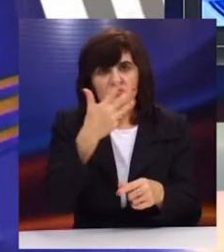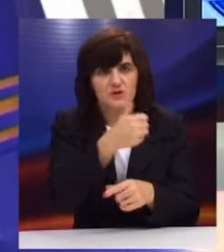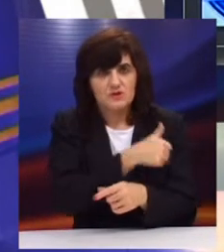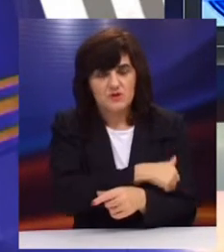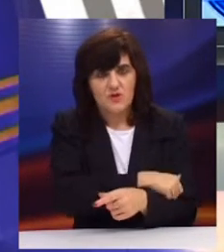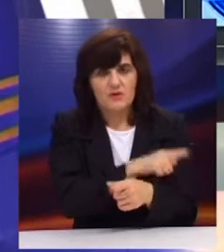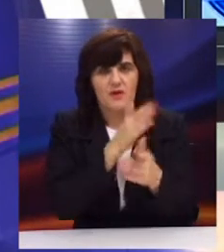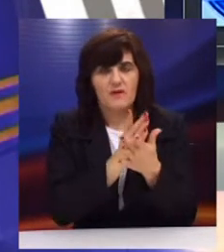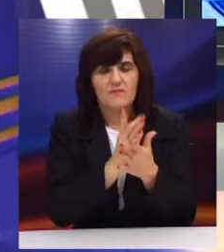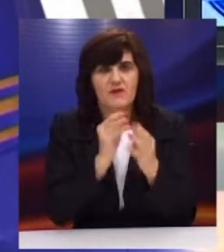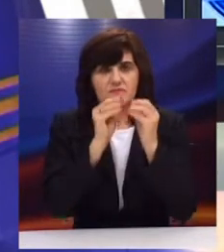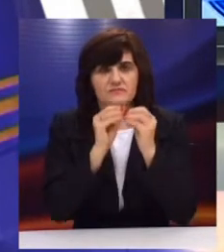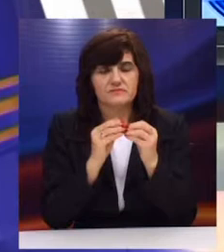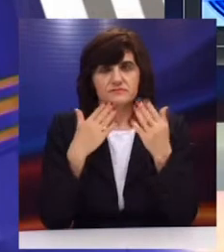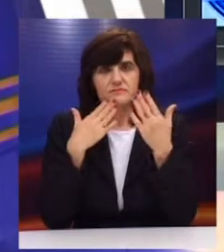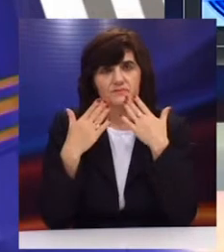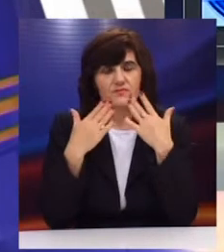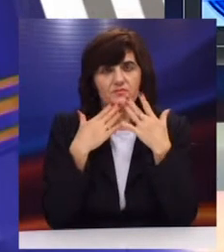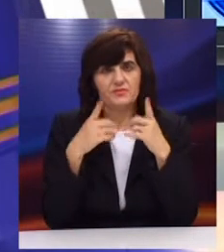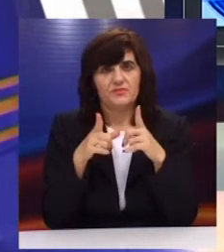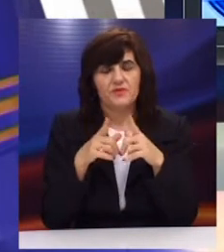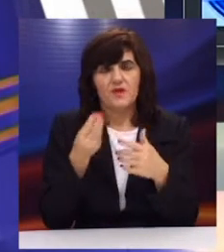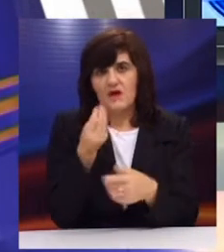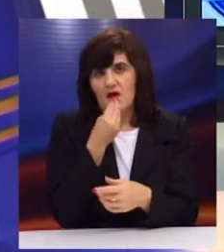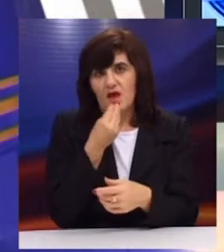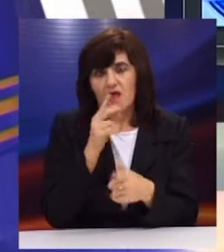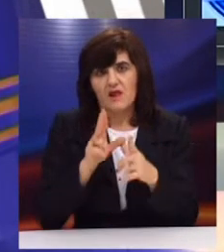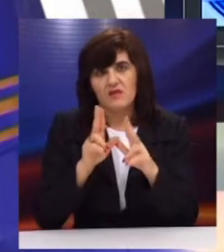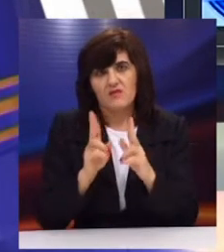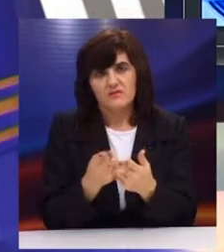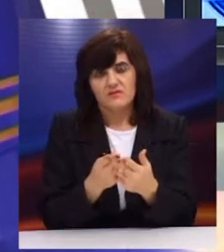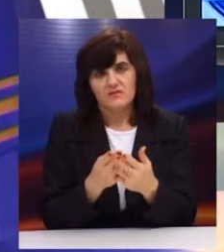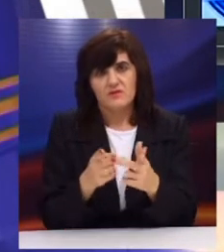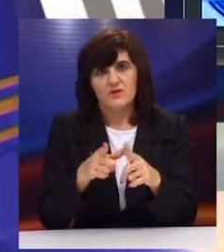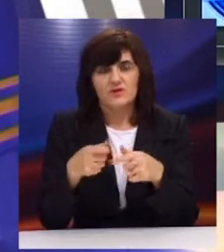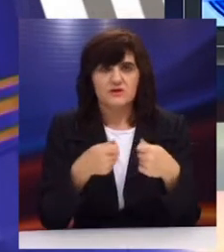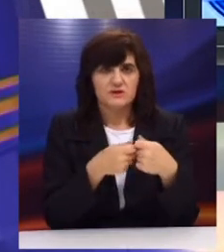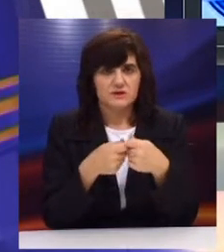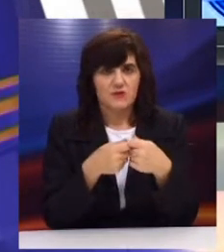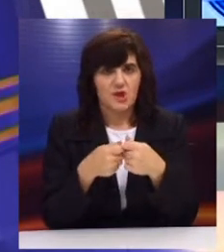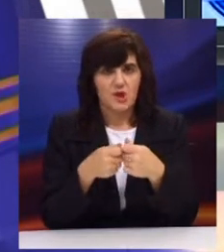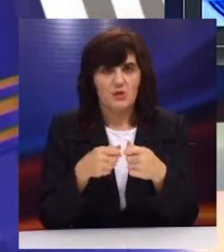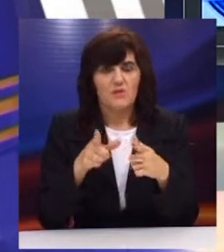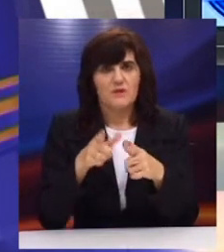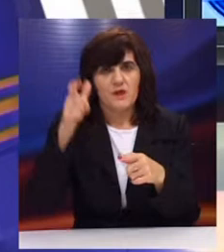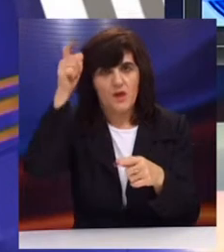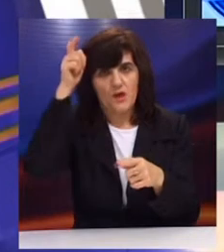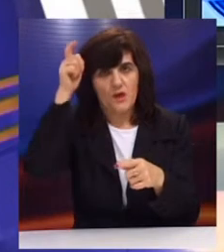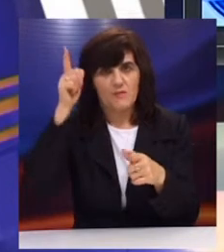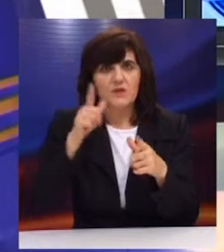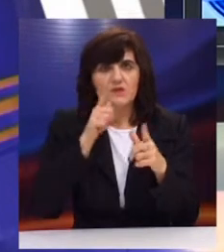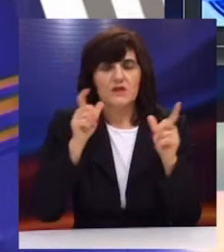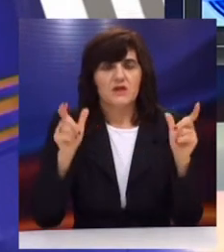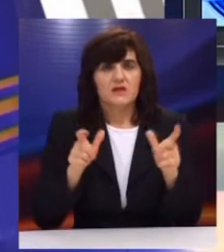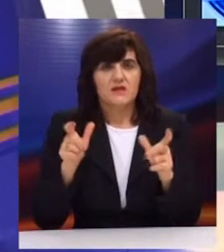godine, tema je ovogodišnjeg četvrtog poljoprivrednog foruma Hrana za Evropu. Skup u organizaciji Ekonomskog instituta iz Beograda i